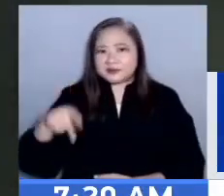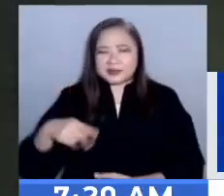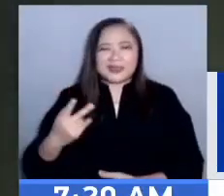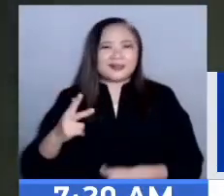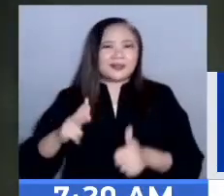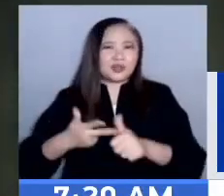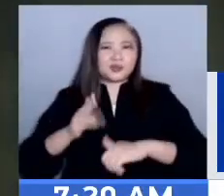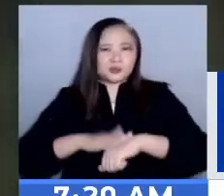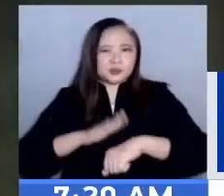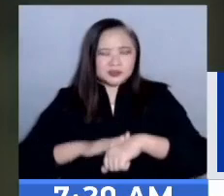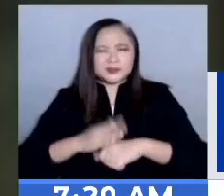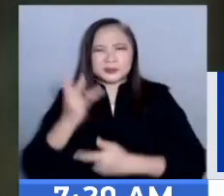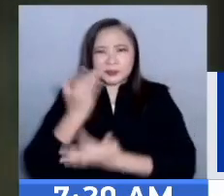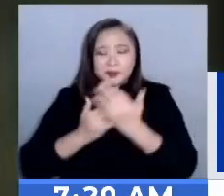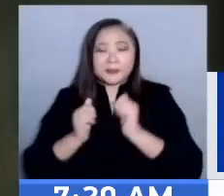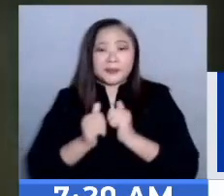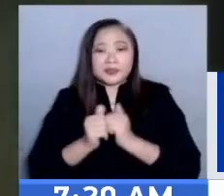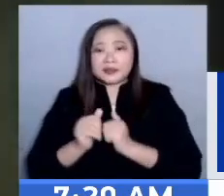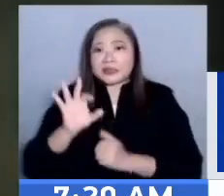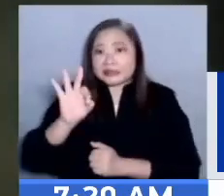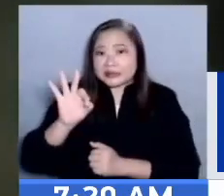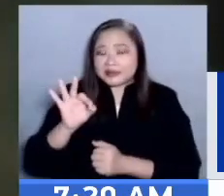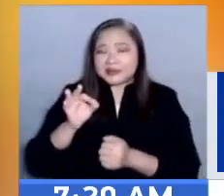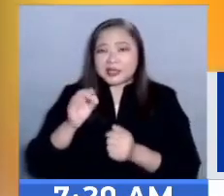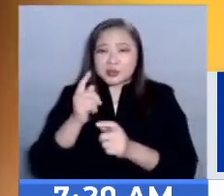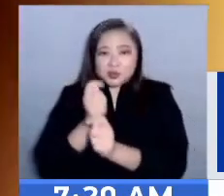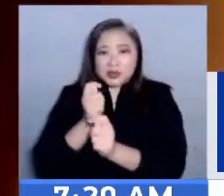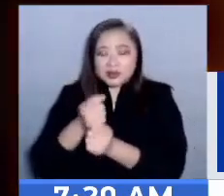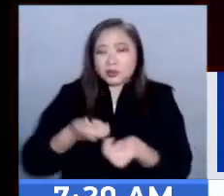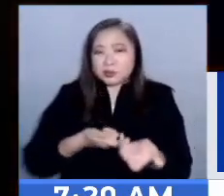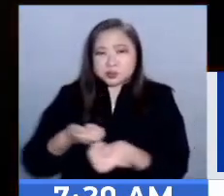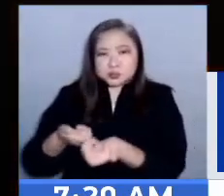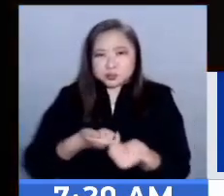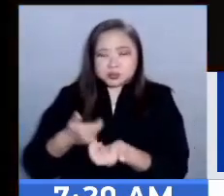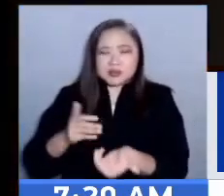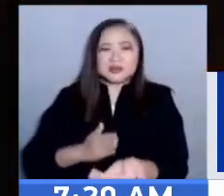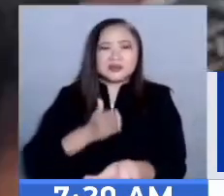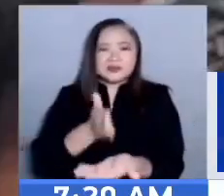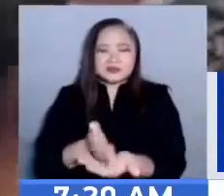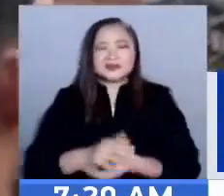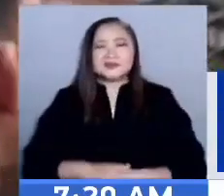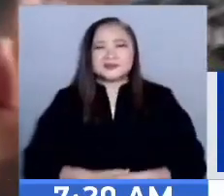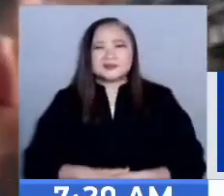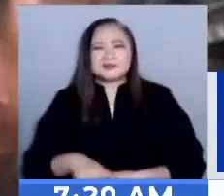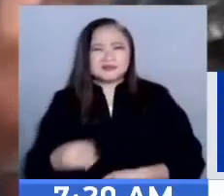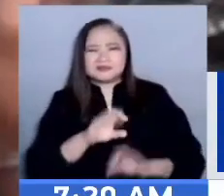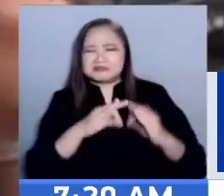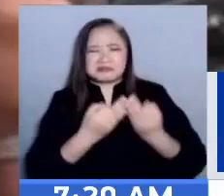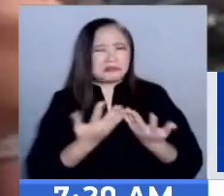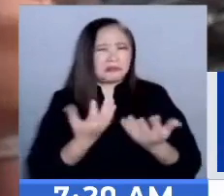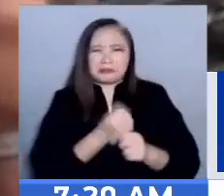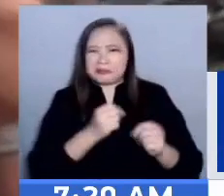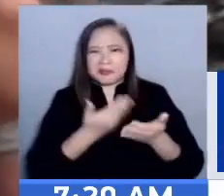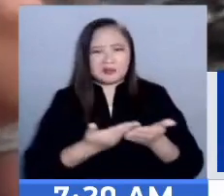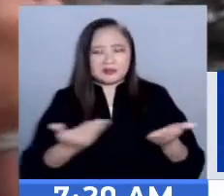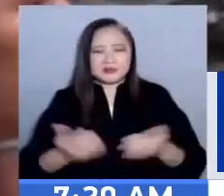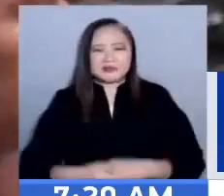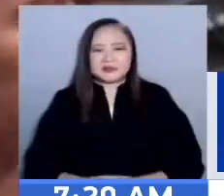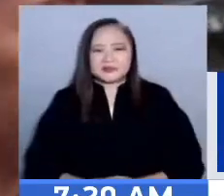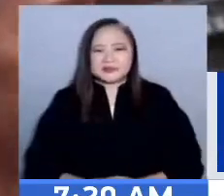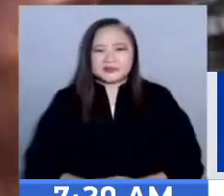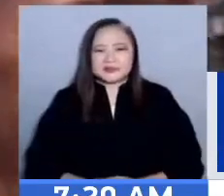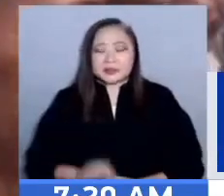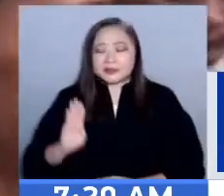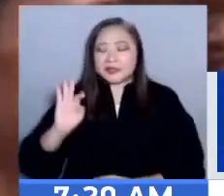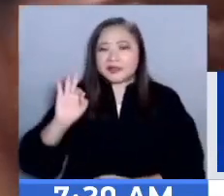nasa 9 na fire truck ang kinailangang rumisponde sa lugar. May ilang pamilya na walang naisalbang gamit. Sa inisyal na imbisigasyon ng BFP, nagsimula ang apoy